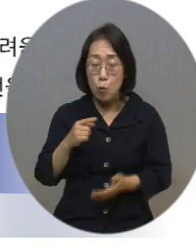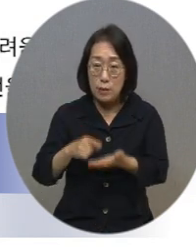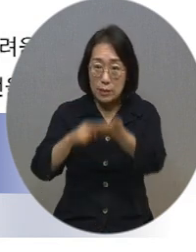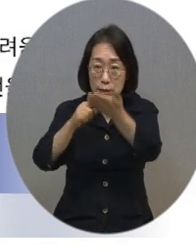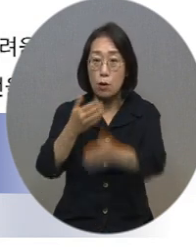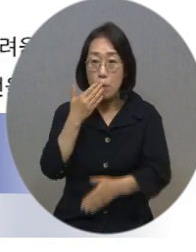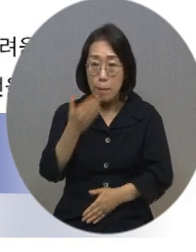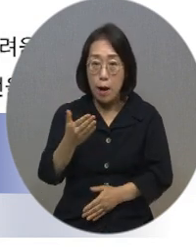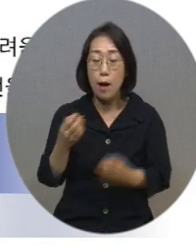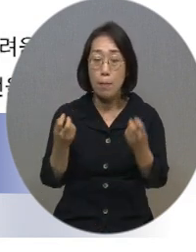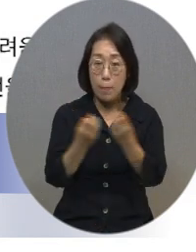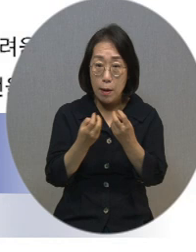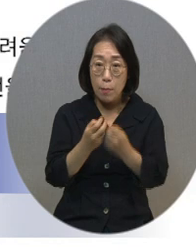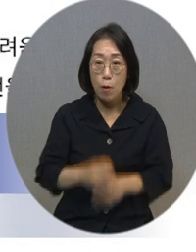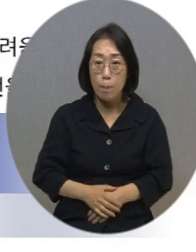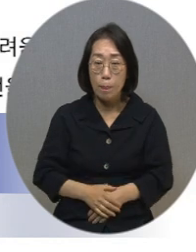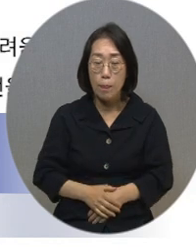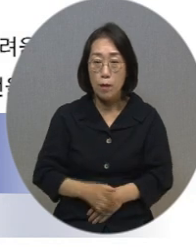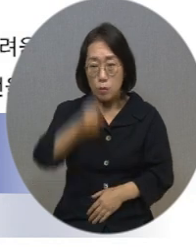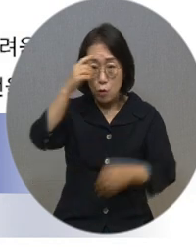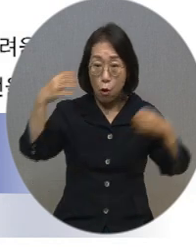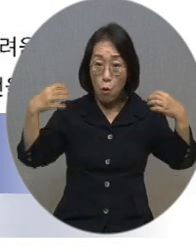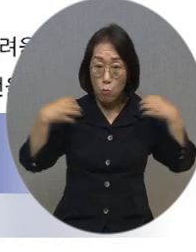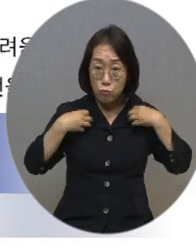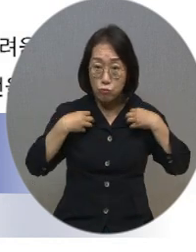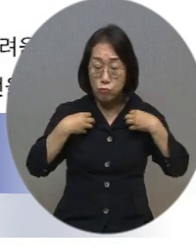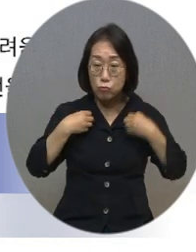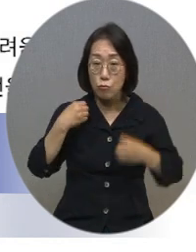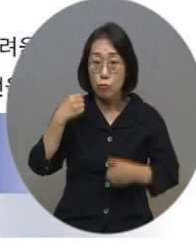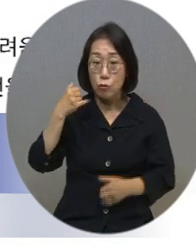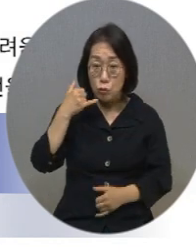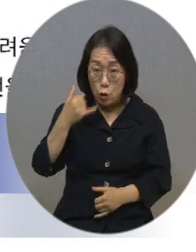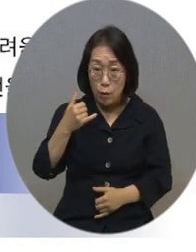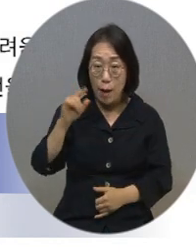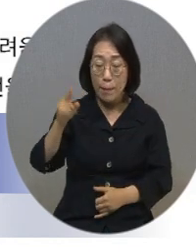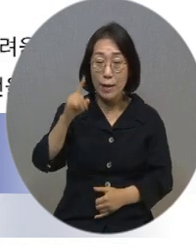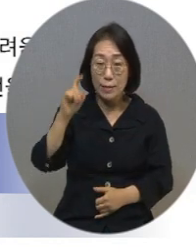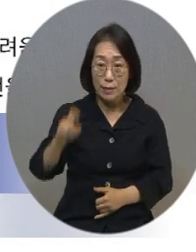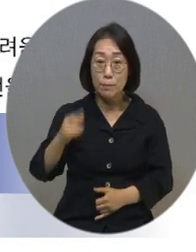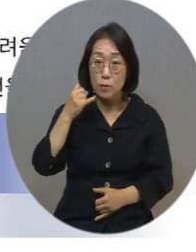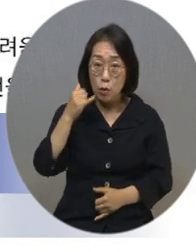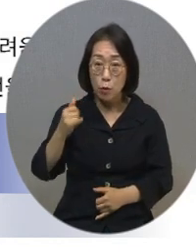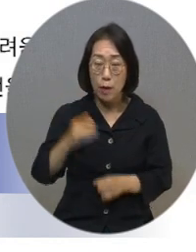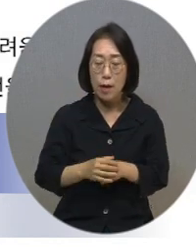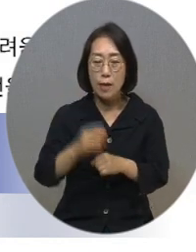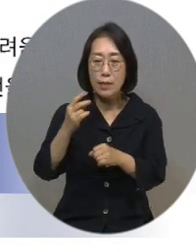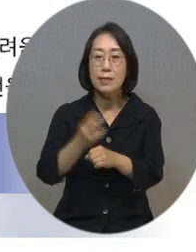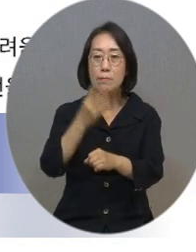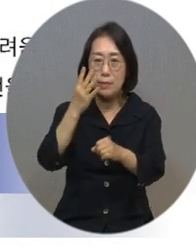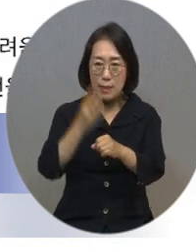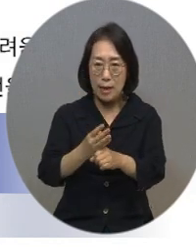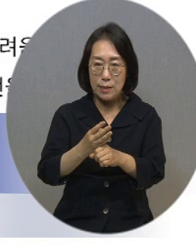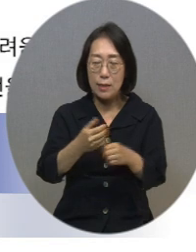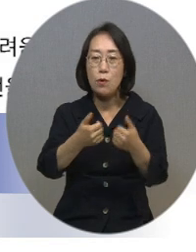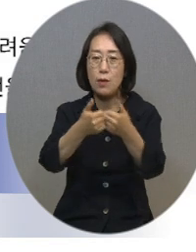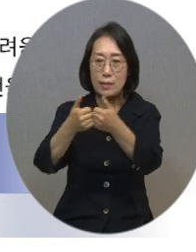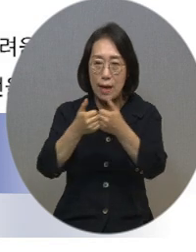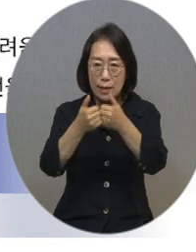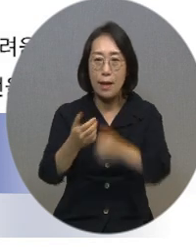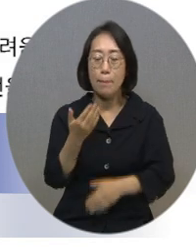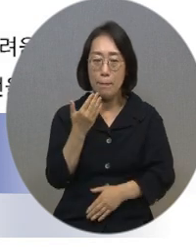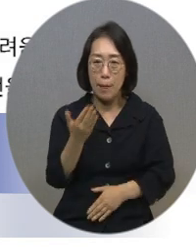신청 방법 문의는 정부 대표 민원전화 국민콜 11번에 전화하면 24시간 상담이